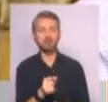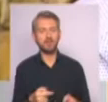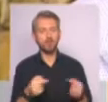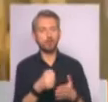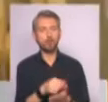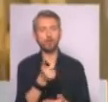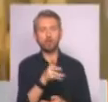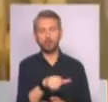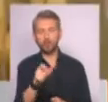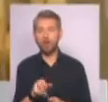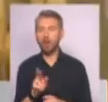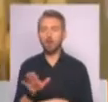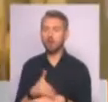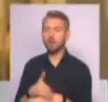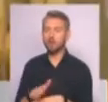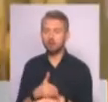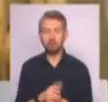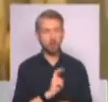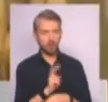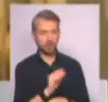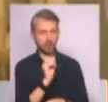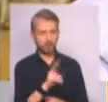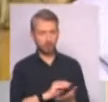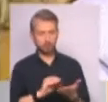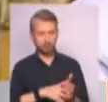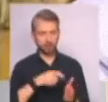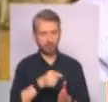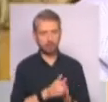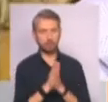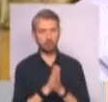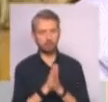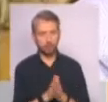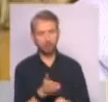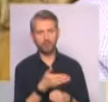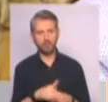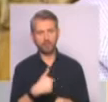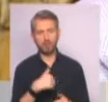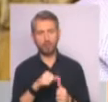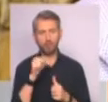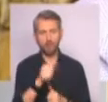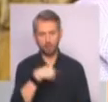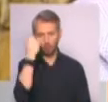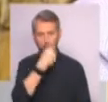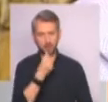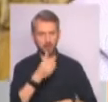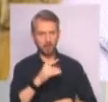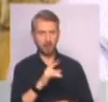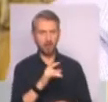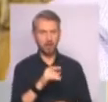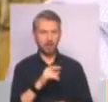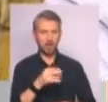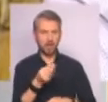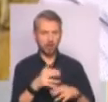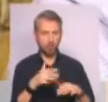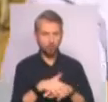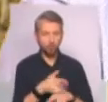його розділити? Йдеться в відповідної ЖЕК, пишеться заява, прошу вас виділити мені окремий лісовий рахунок у зв'язку з тим, що я